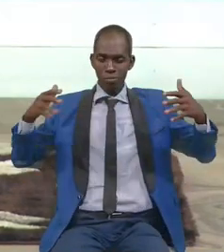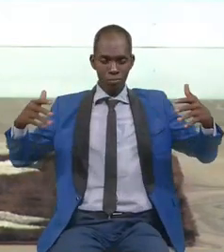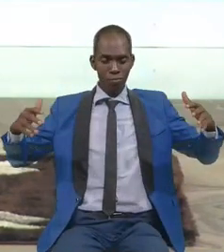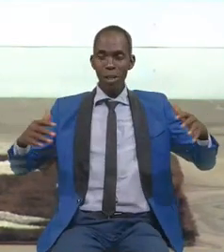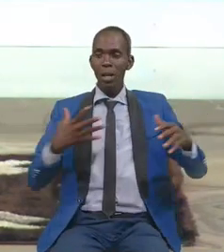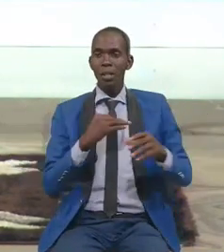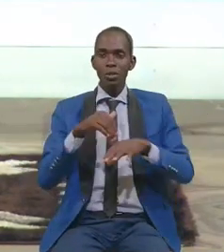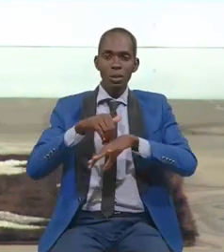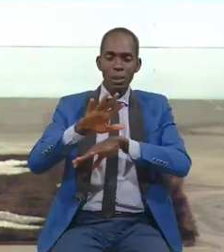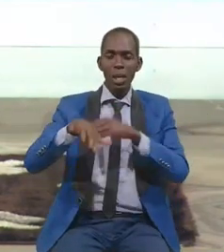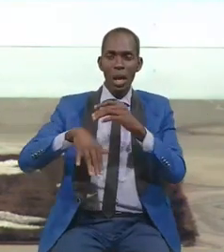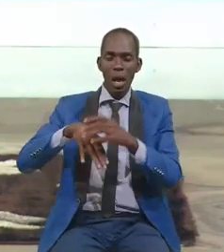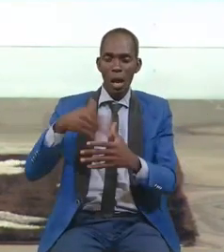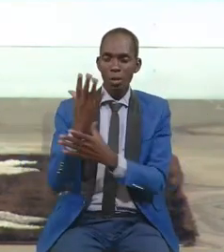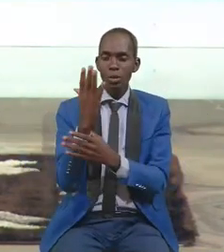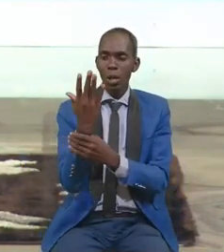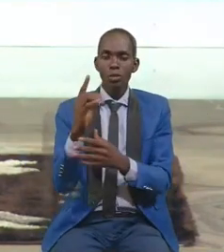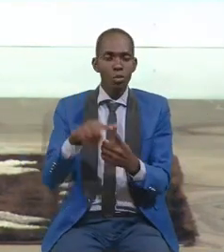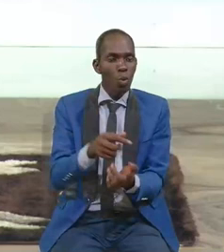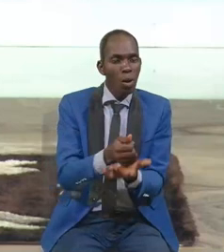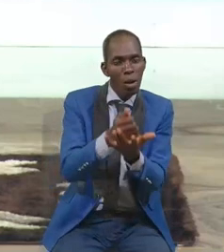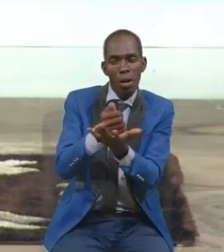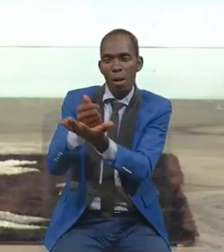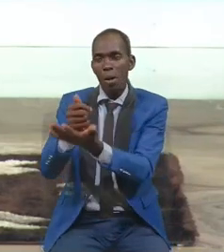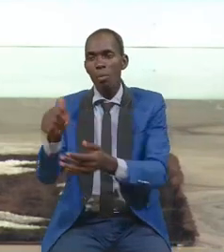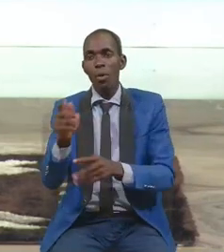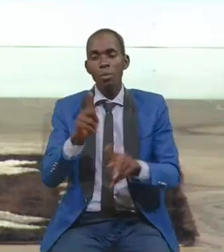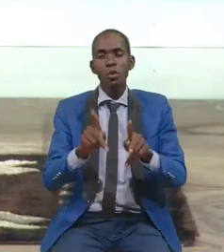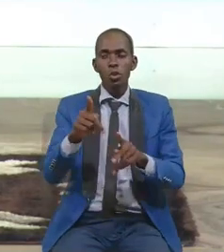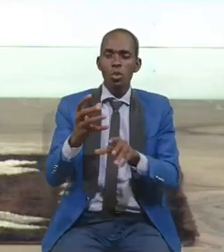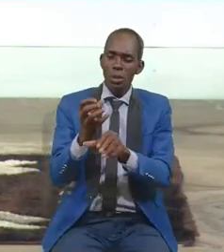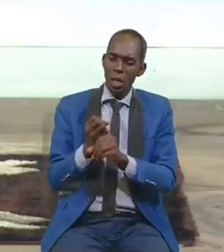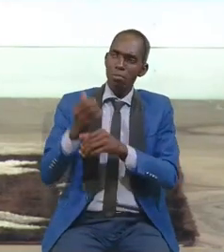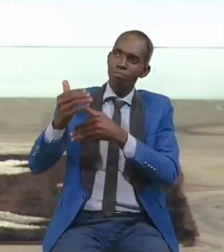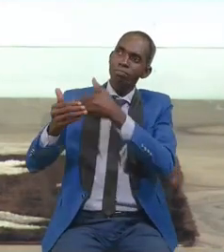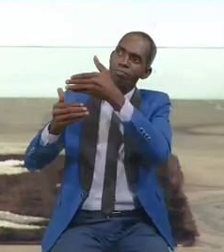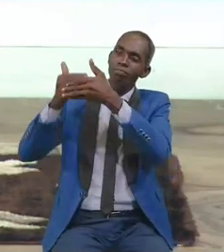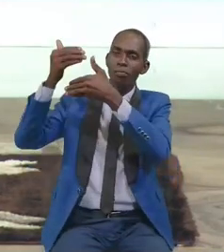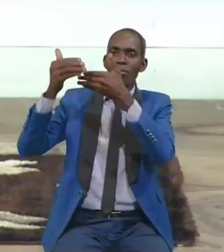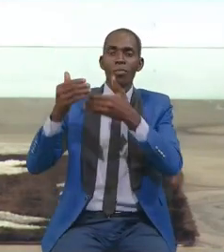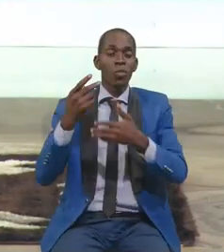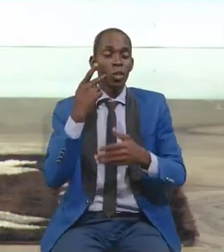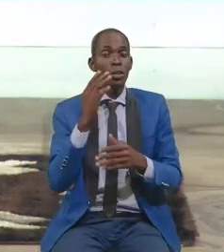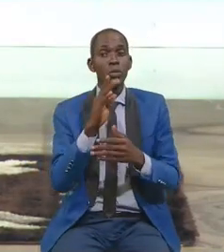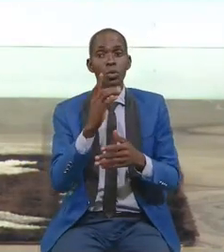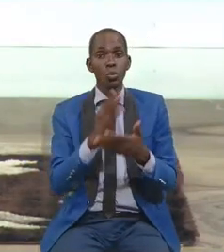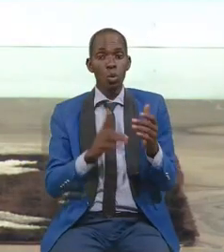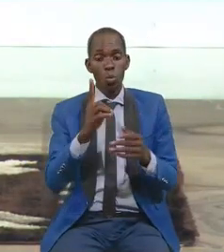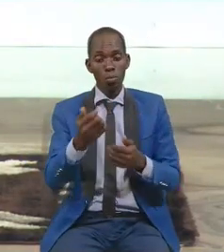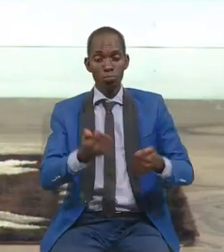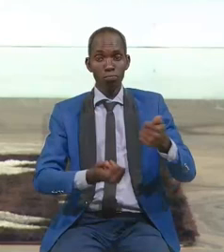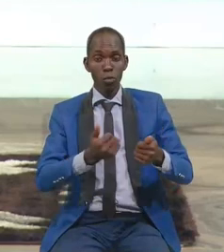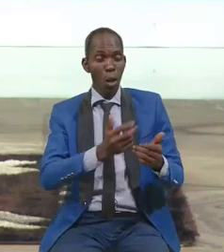alors vous prêtez main forte à quelqu'un, vous faites du progrès. Voyons, la voiture que quelqu'un a garée là-bas,